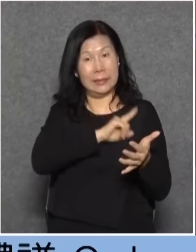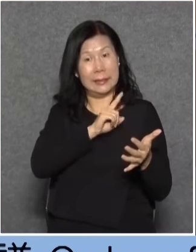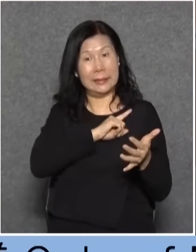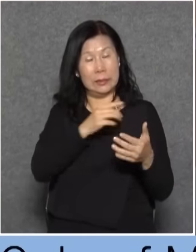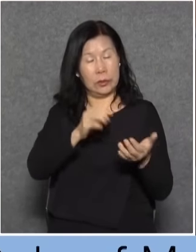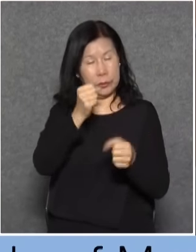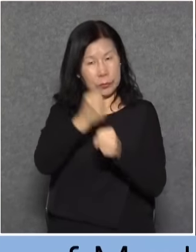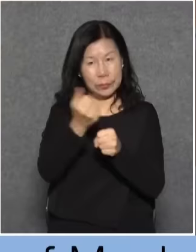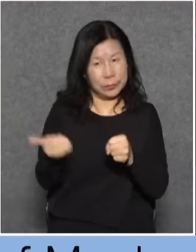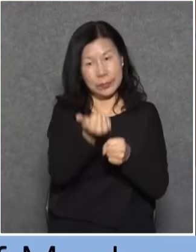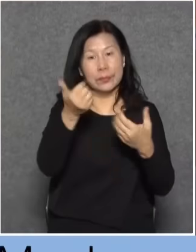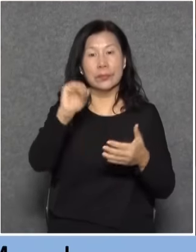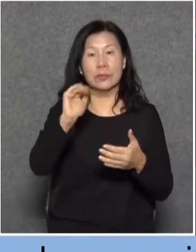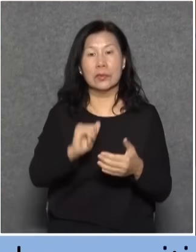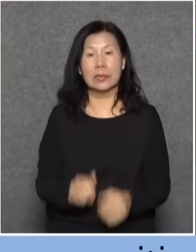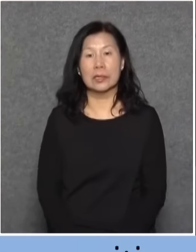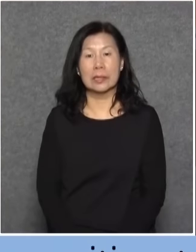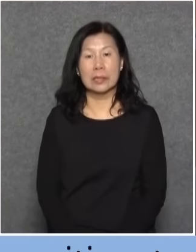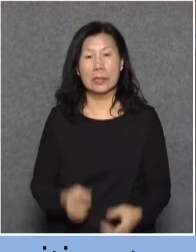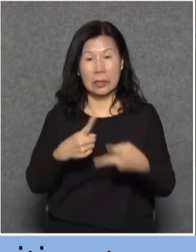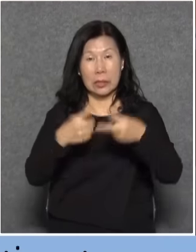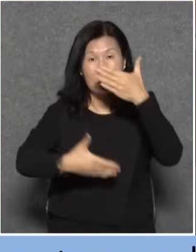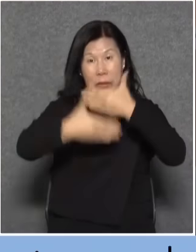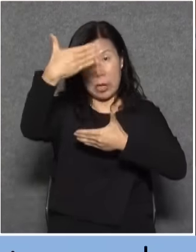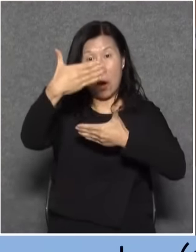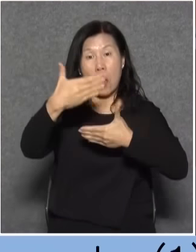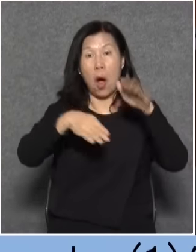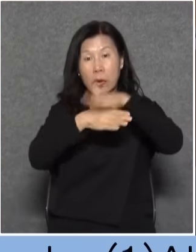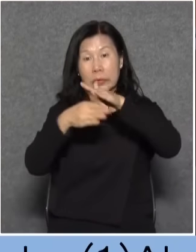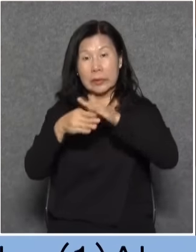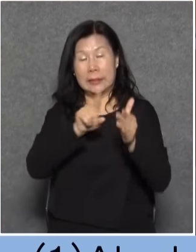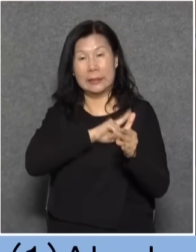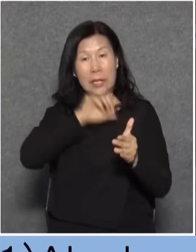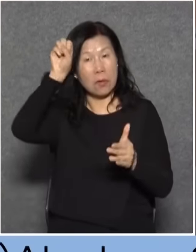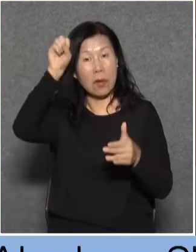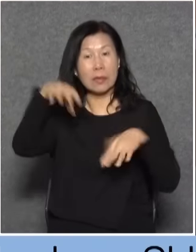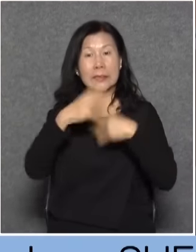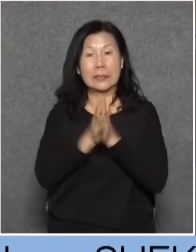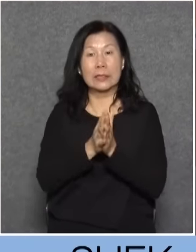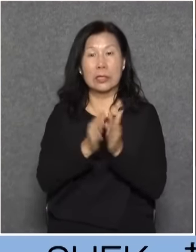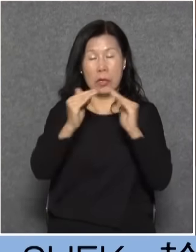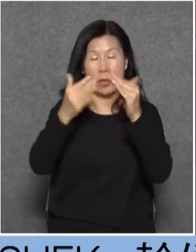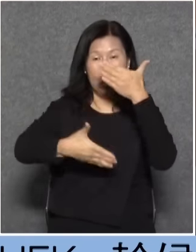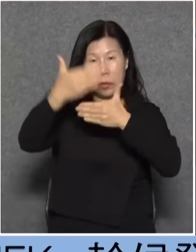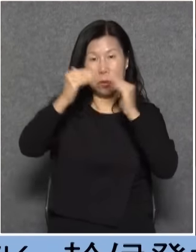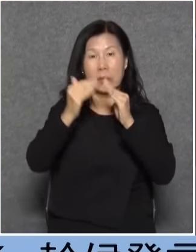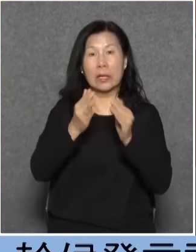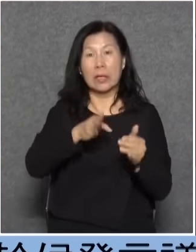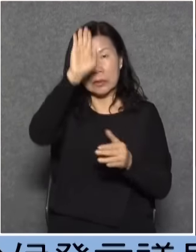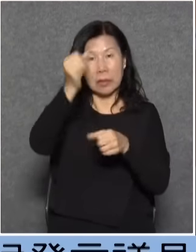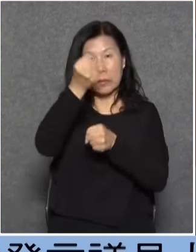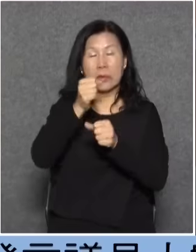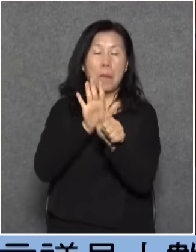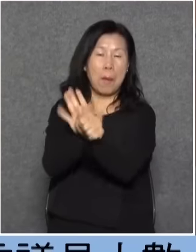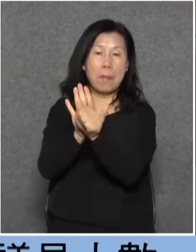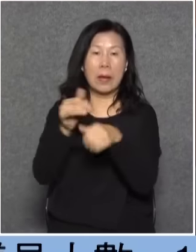善。到工厦创业的小商户，随时又会被大业主、屋宇署和消防署逼走，